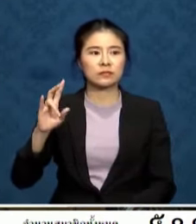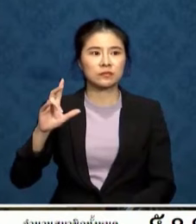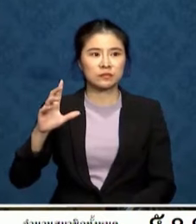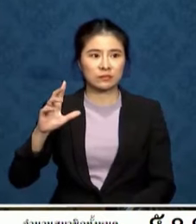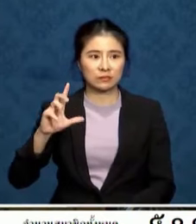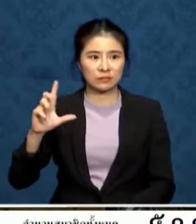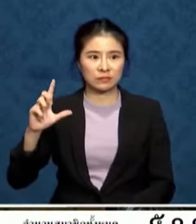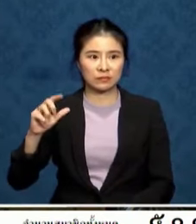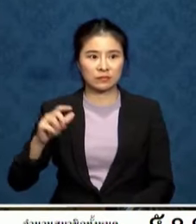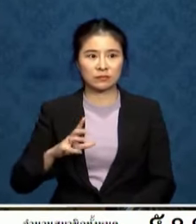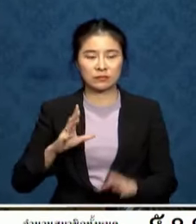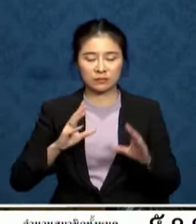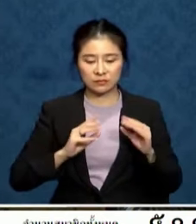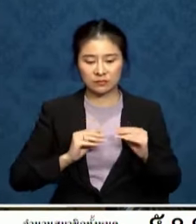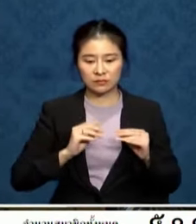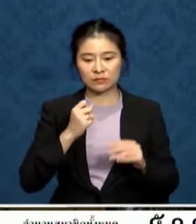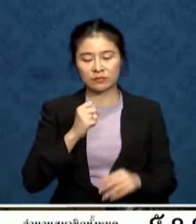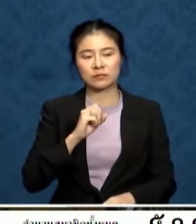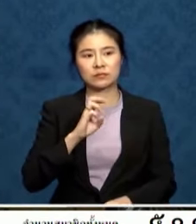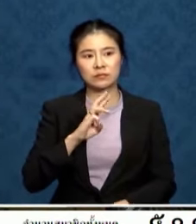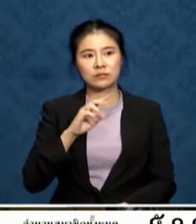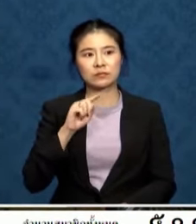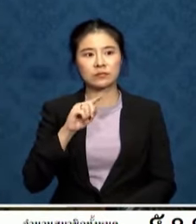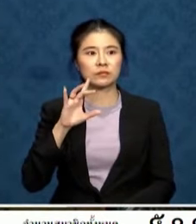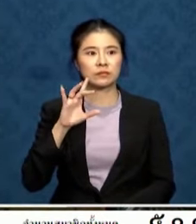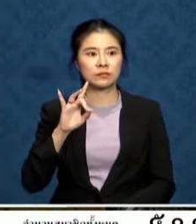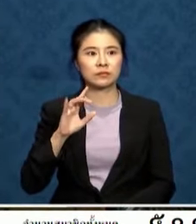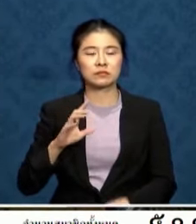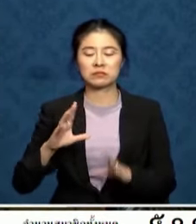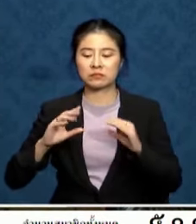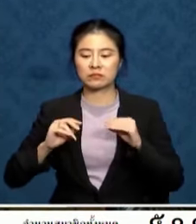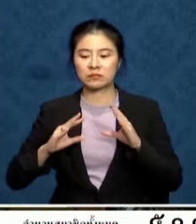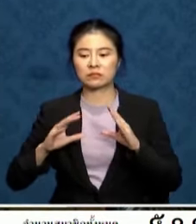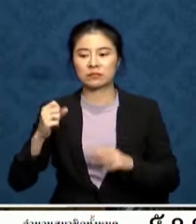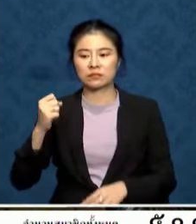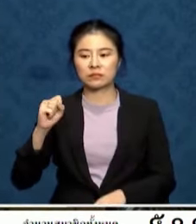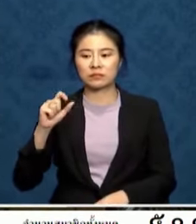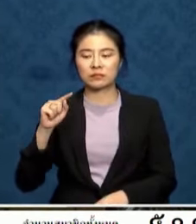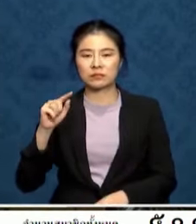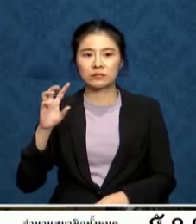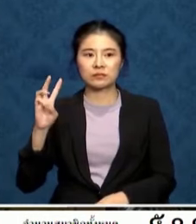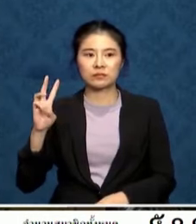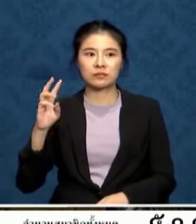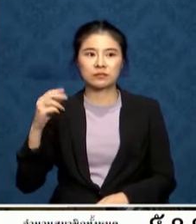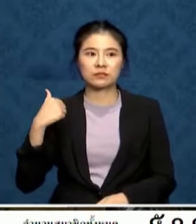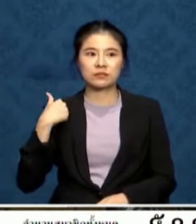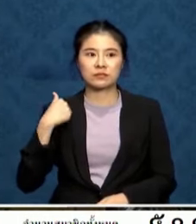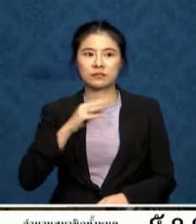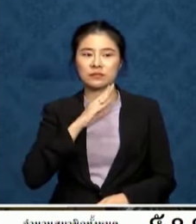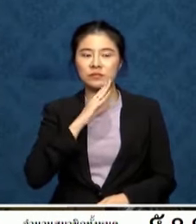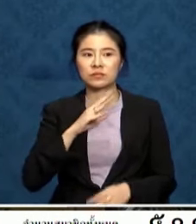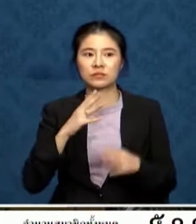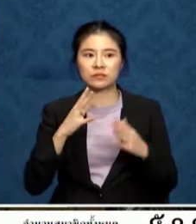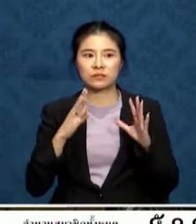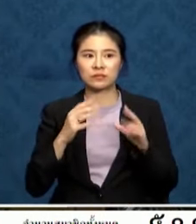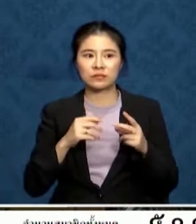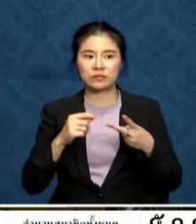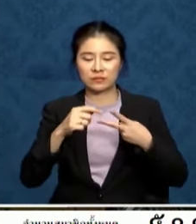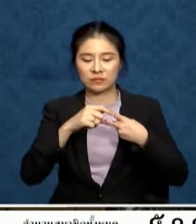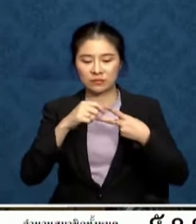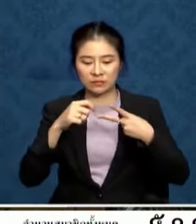ย 16.8 ไม่เห็นด้วย 10.6 จะเกิดอะไรขึ้นครับหากว่าไม่มีเกณฑ์ชั้นบนเล